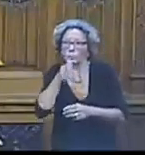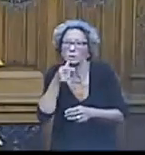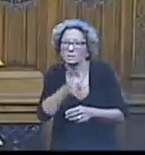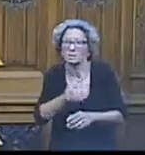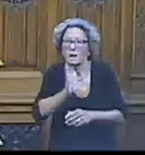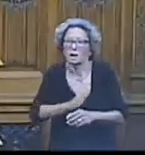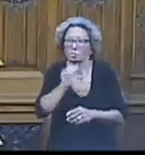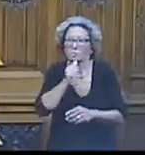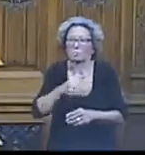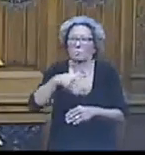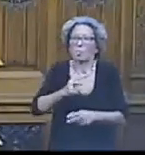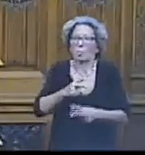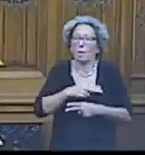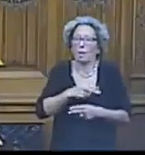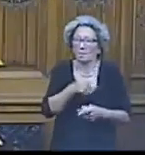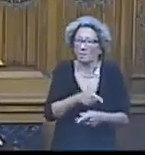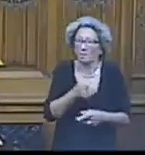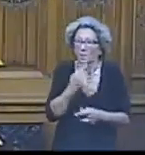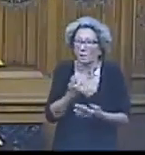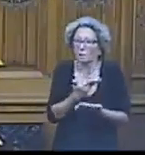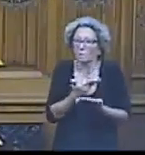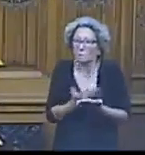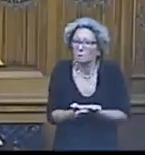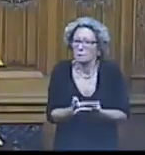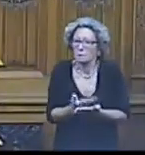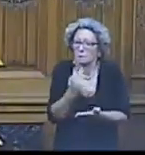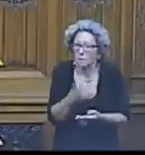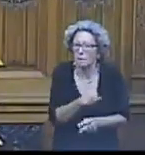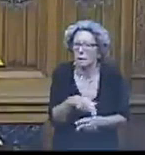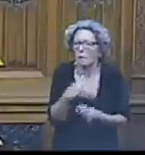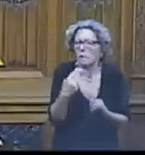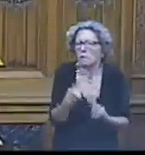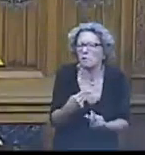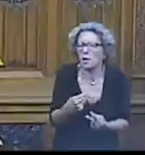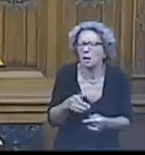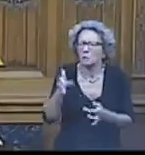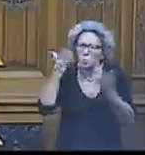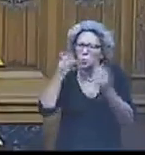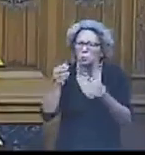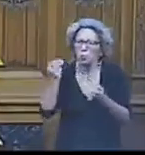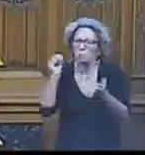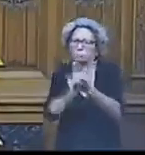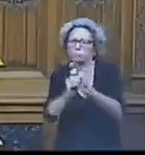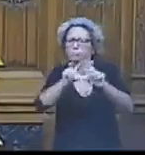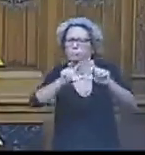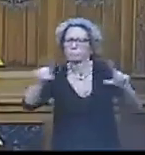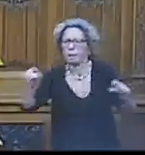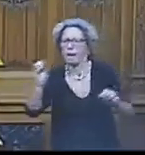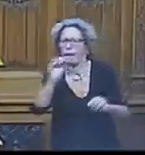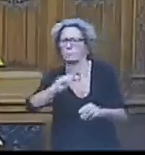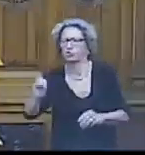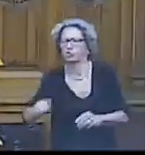Anstand nicht mehr haben. Und wenn sie die Chuzpe haben, das auch noch als Wert oder Kulturplakate zu schreiben.